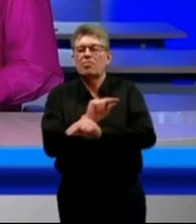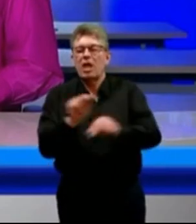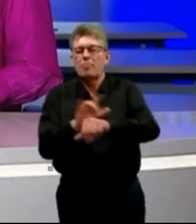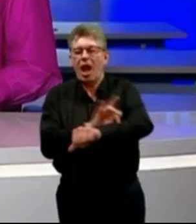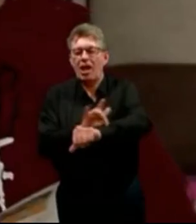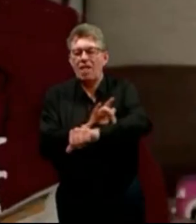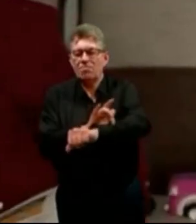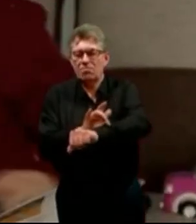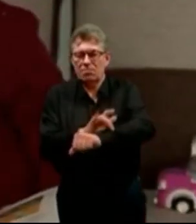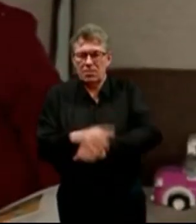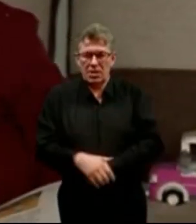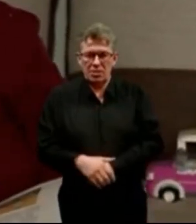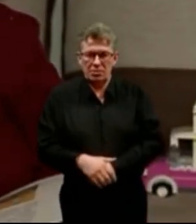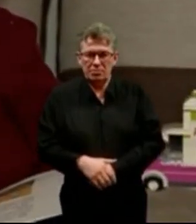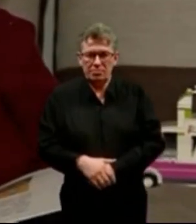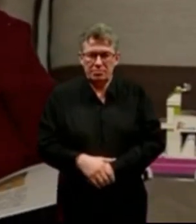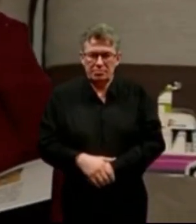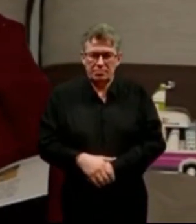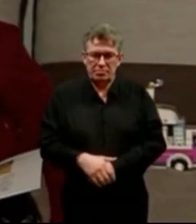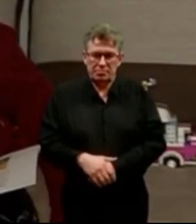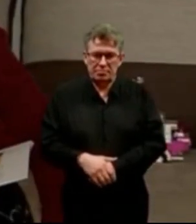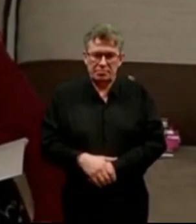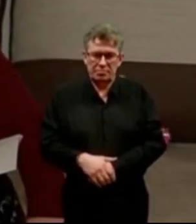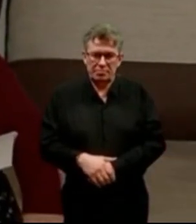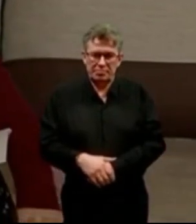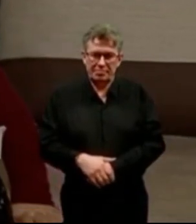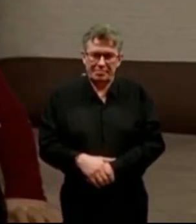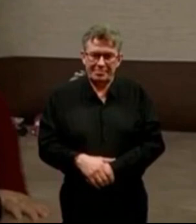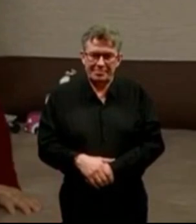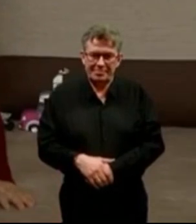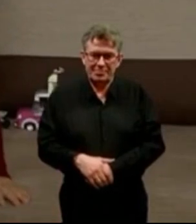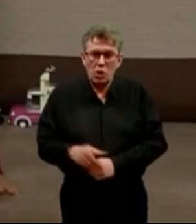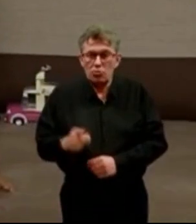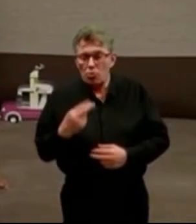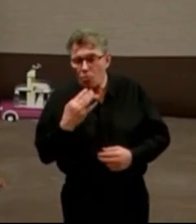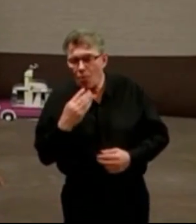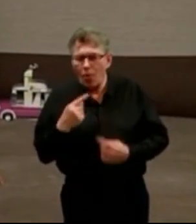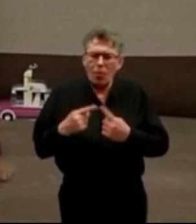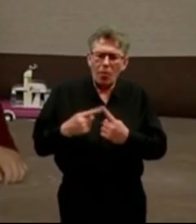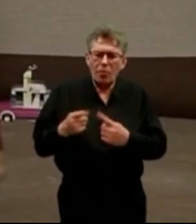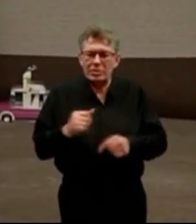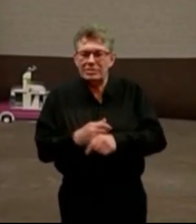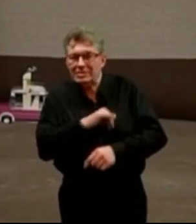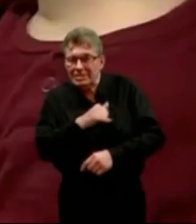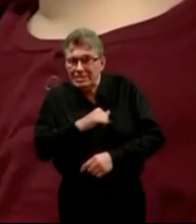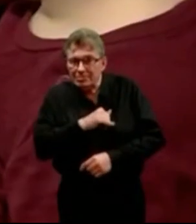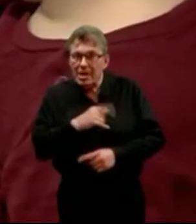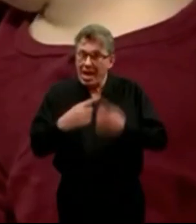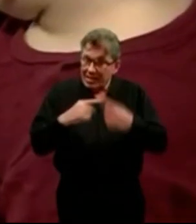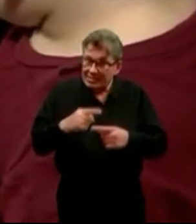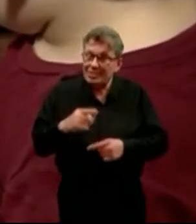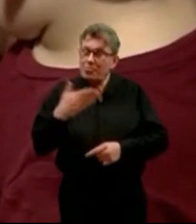Szczubełek. To znaczy dziecko małe, to ma na imię